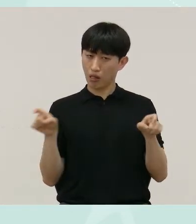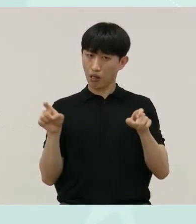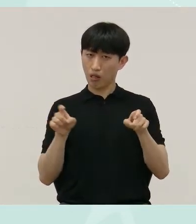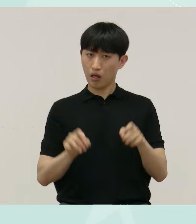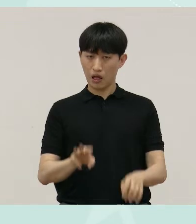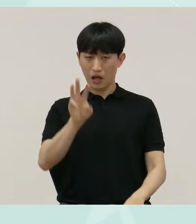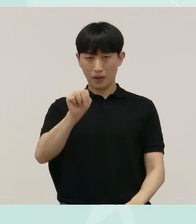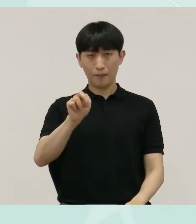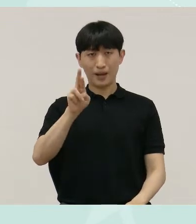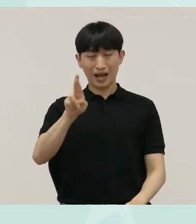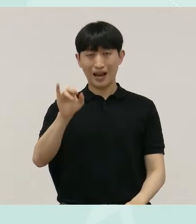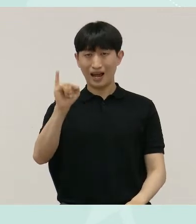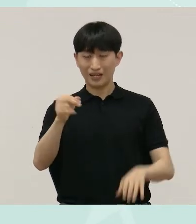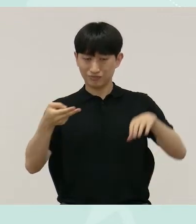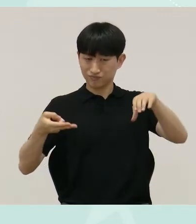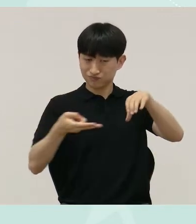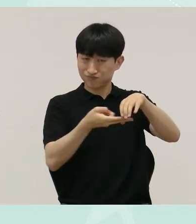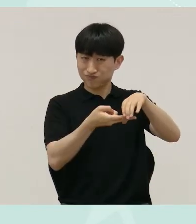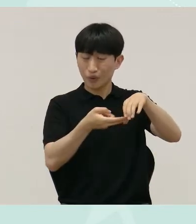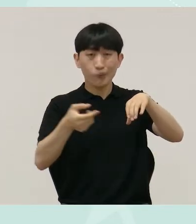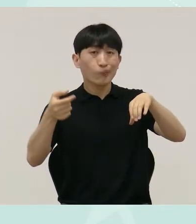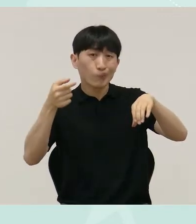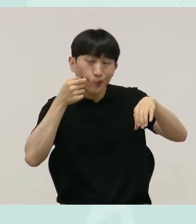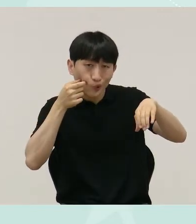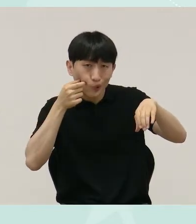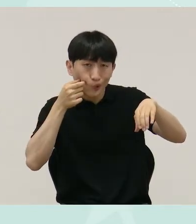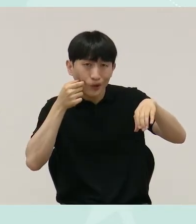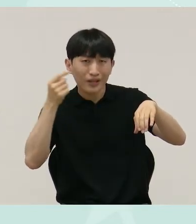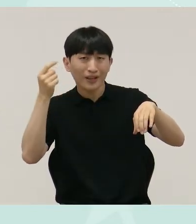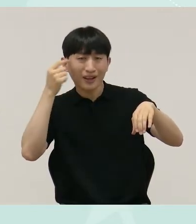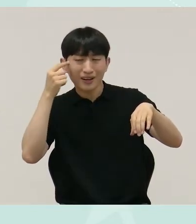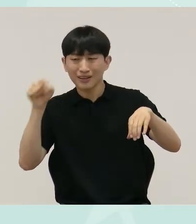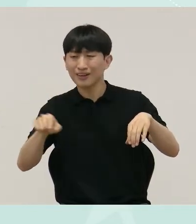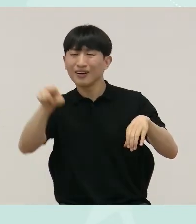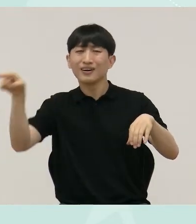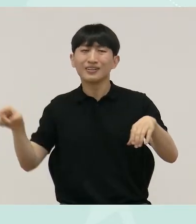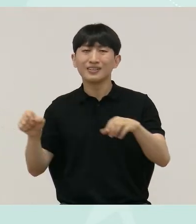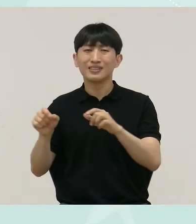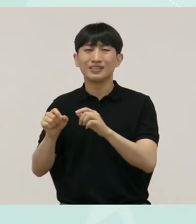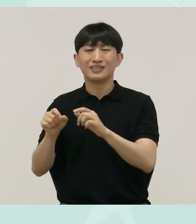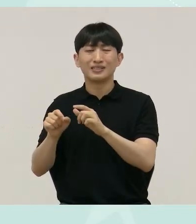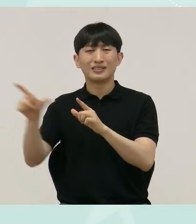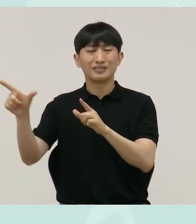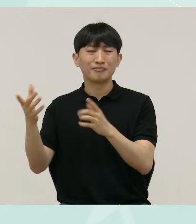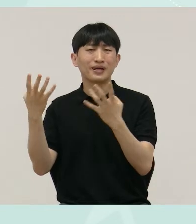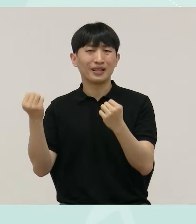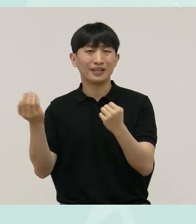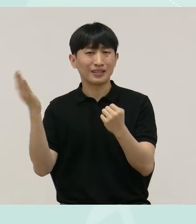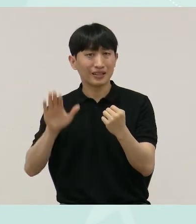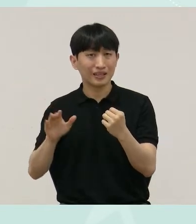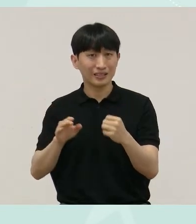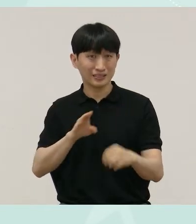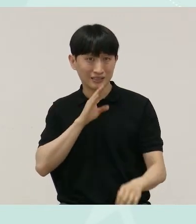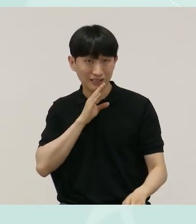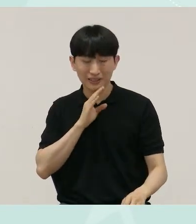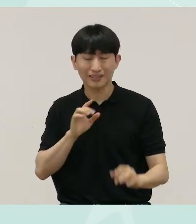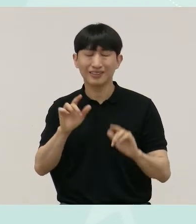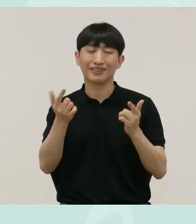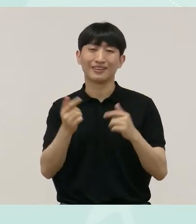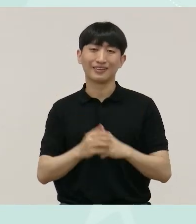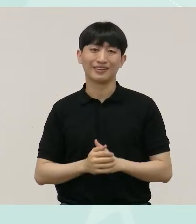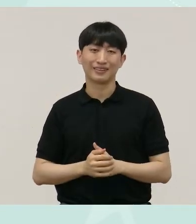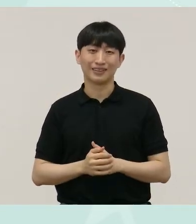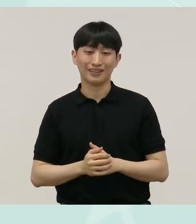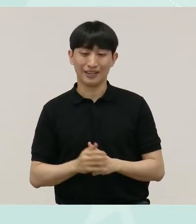그런 수술이라고 생각하시는 분들이 굉장히 많은데 수술 받지 않으신 분들 중에서요. 과연 그럴까요? 요새 이제 제가